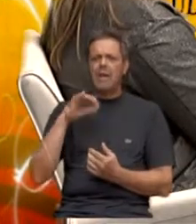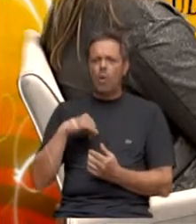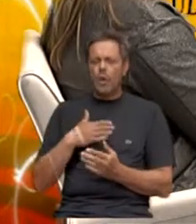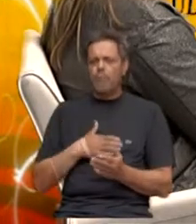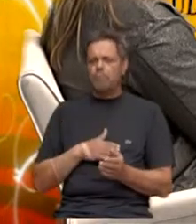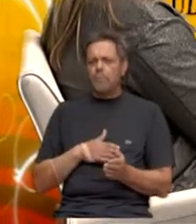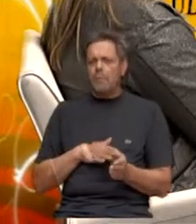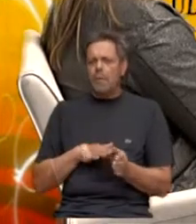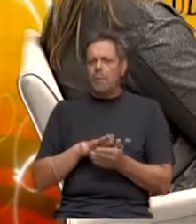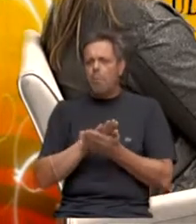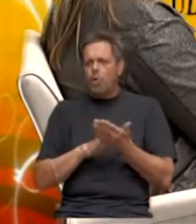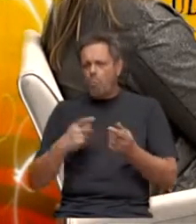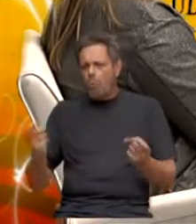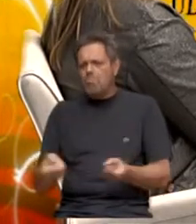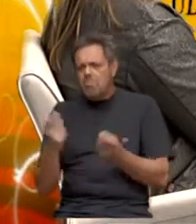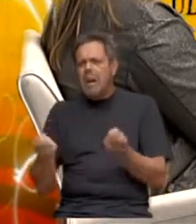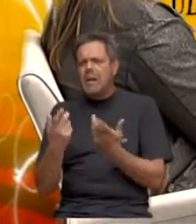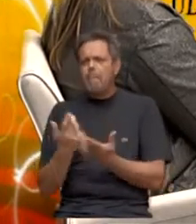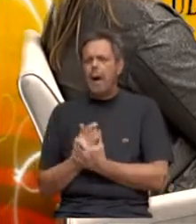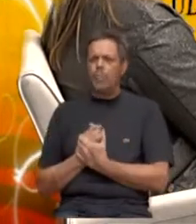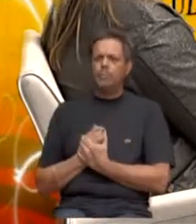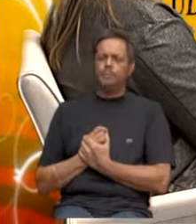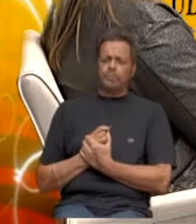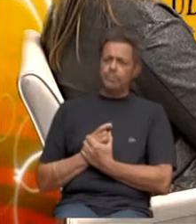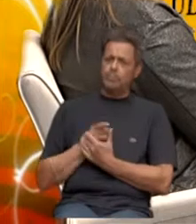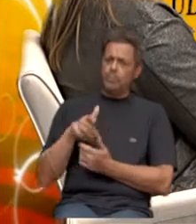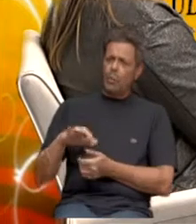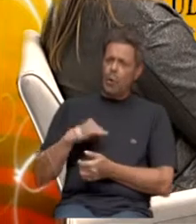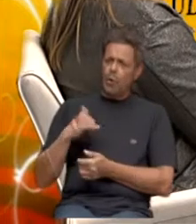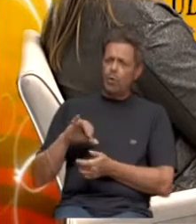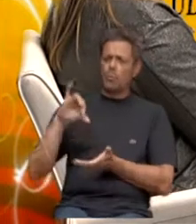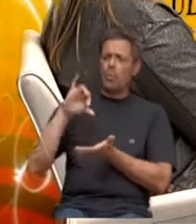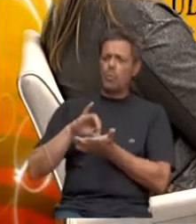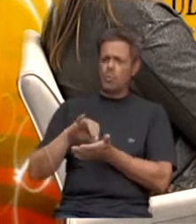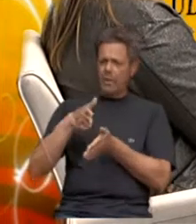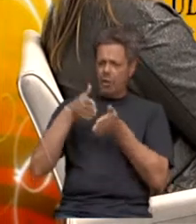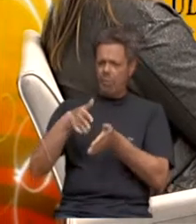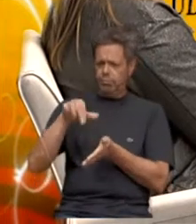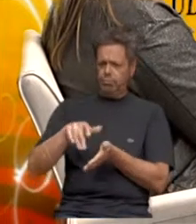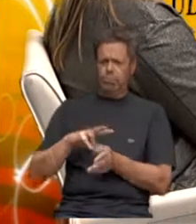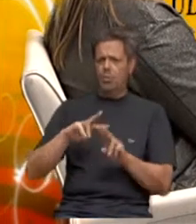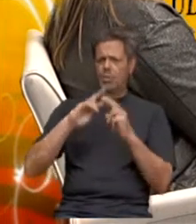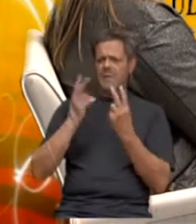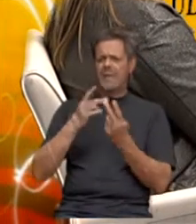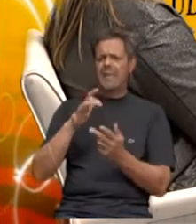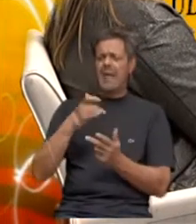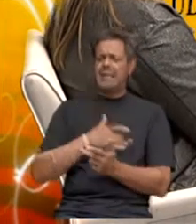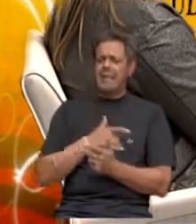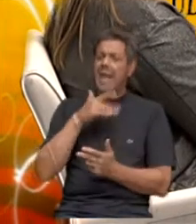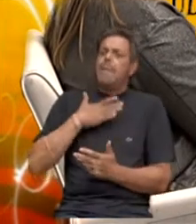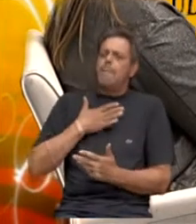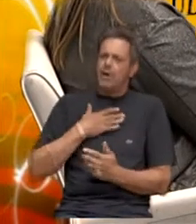neku nacionalnu kampanju, jer zaklada je nacionalnog karaktera. Ove godine smo u središte pozornosti i Svjetskog dana srca, ali naših